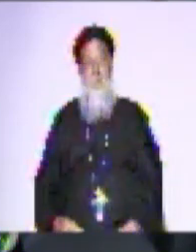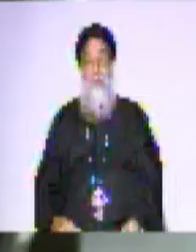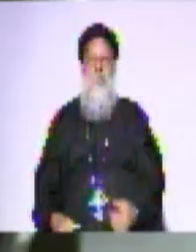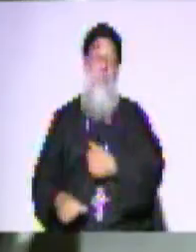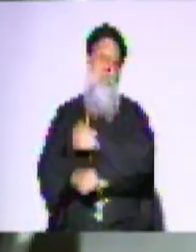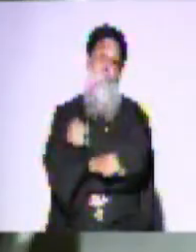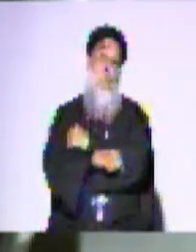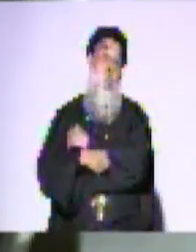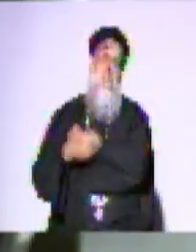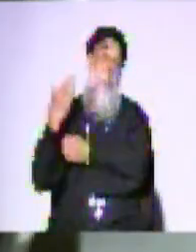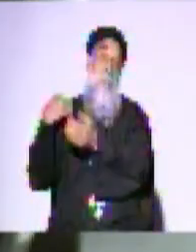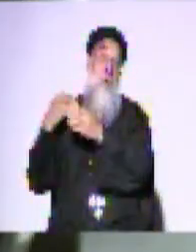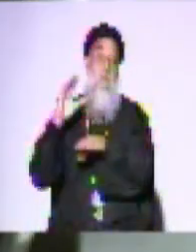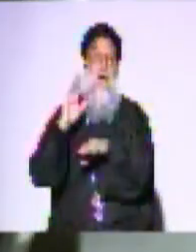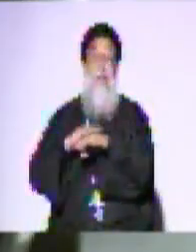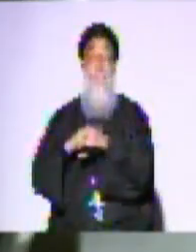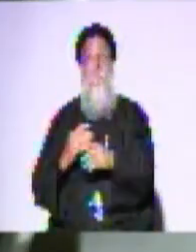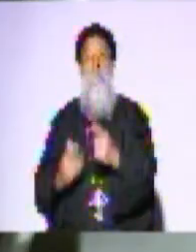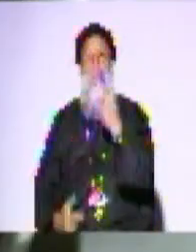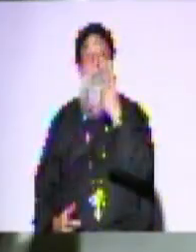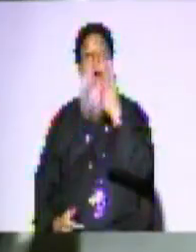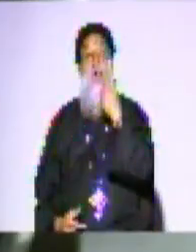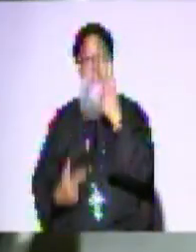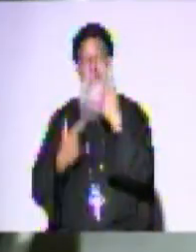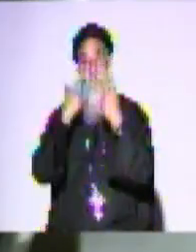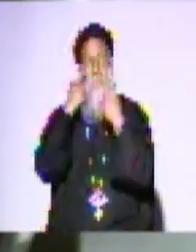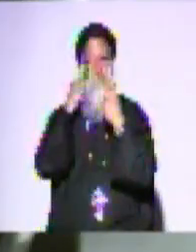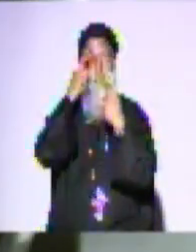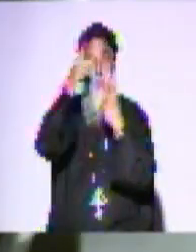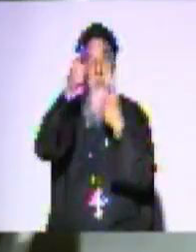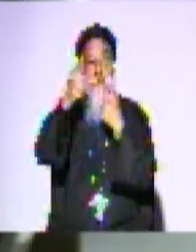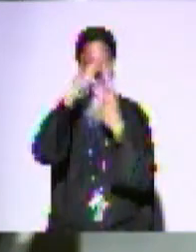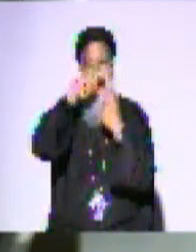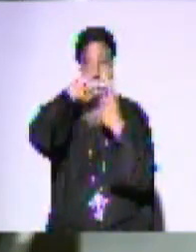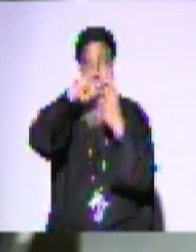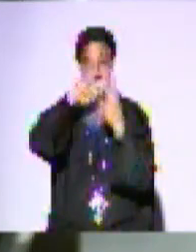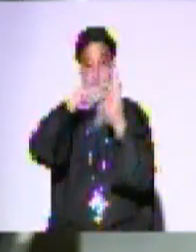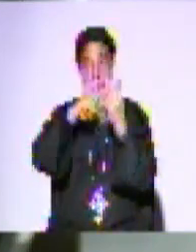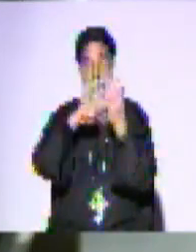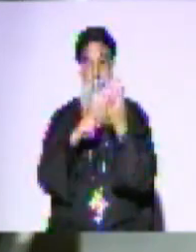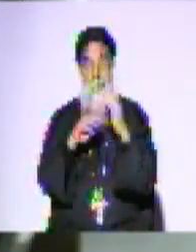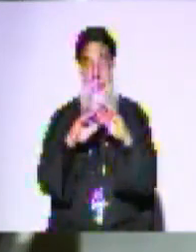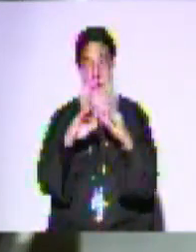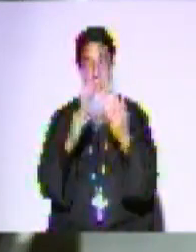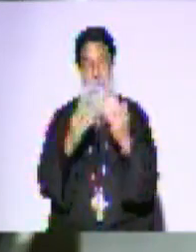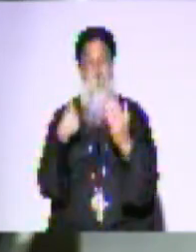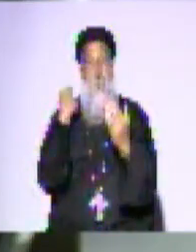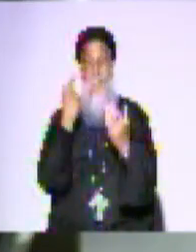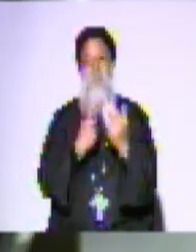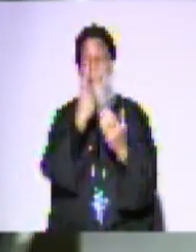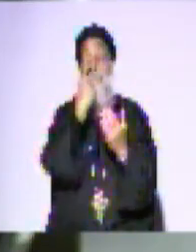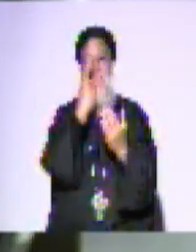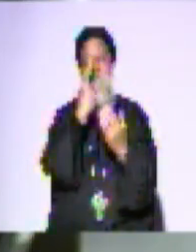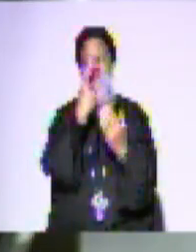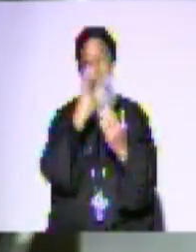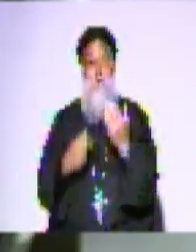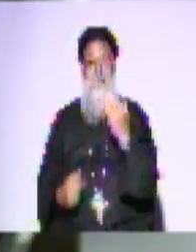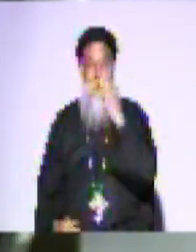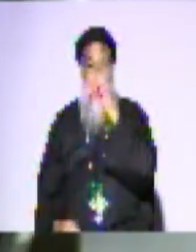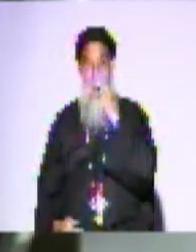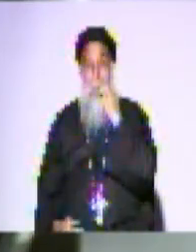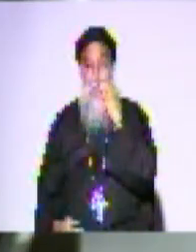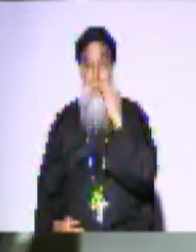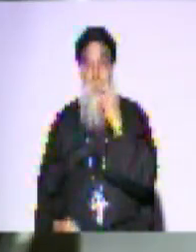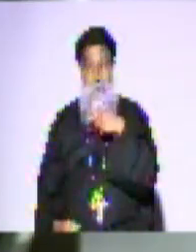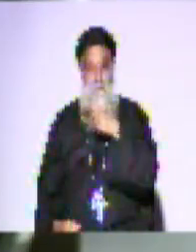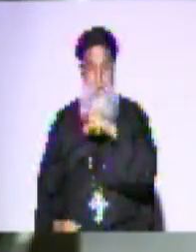الأسبوع كله بيخدم هدف واحد، ده احنا خدنا الأناجيل، ده بقيت القراءات بقى. كل سنة